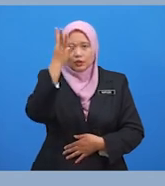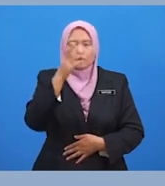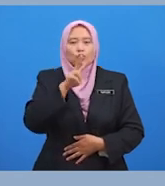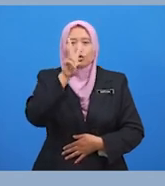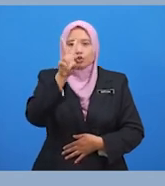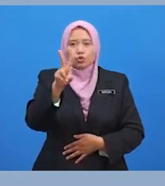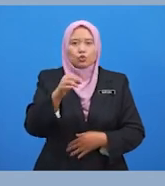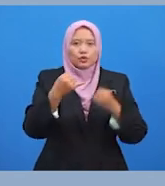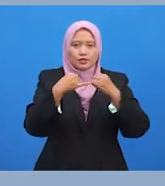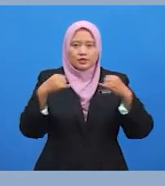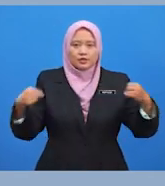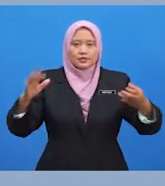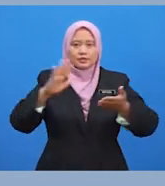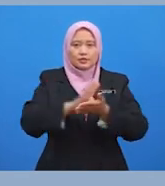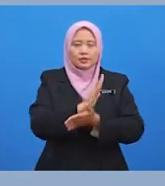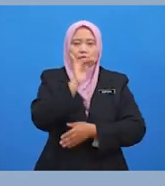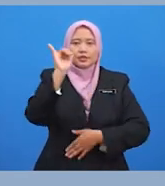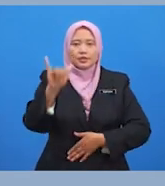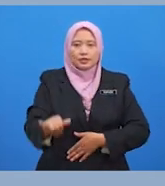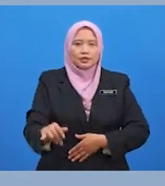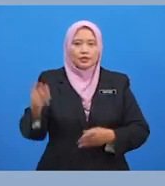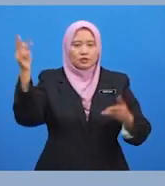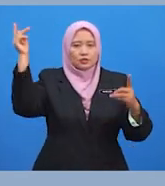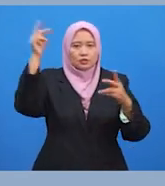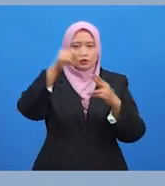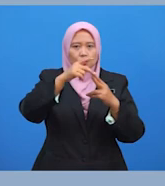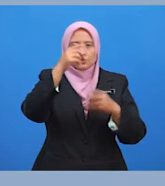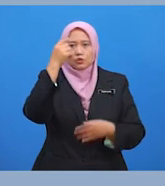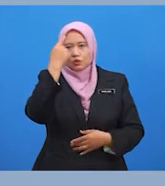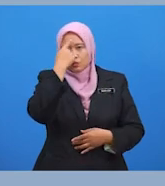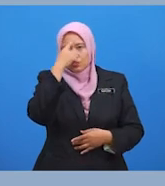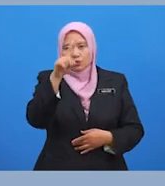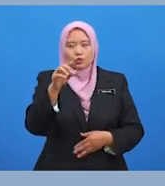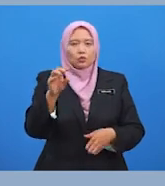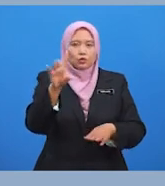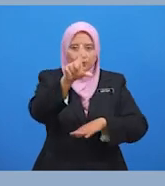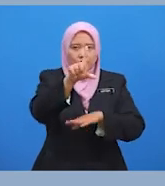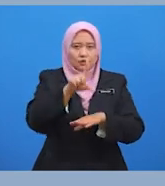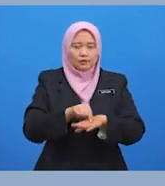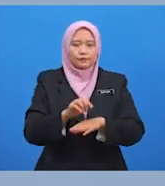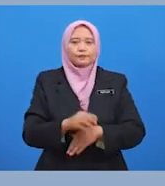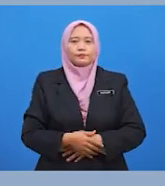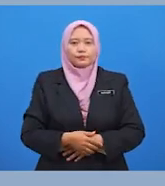Nyatakan dua jenis kertas yang sesuai digunakan untuk mencetak.